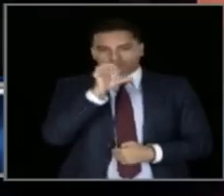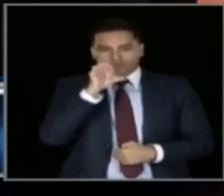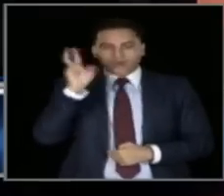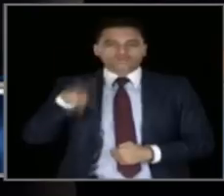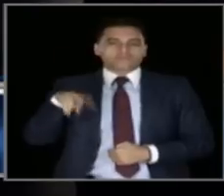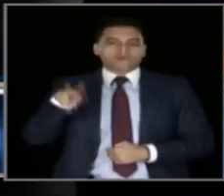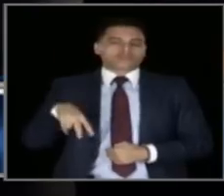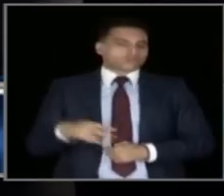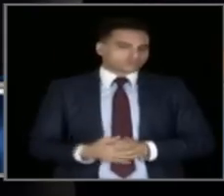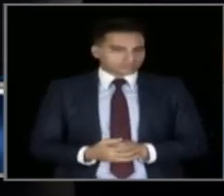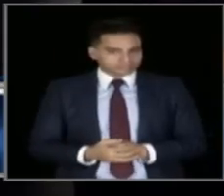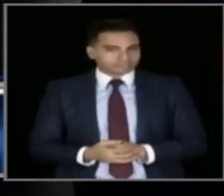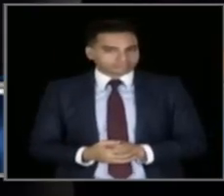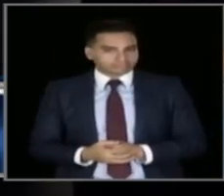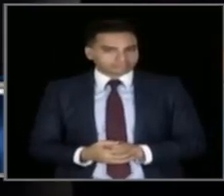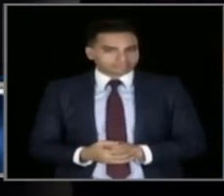1918